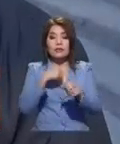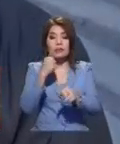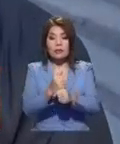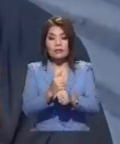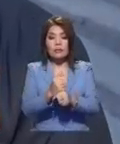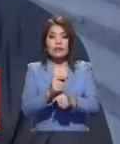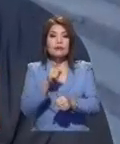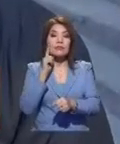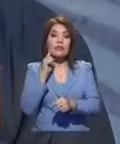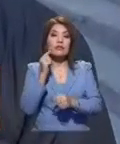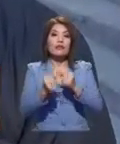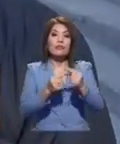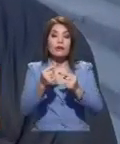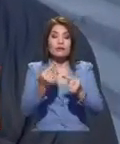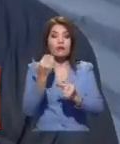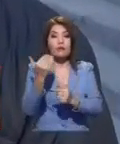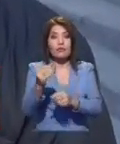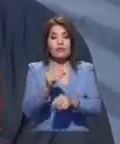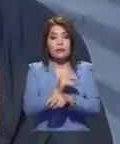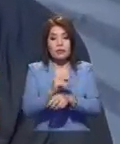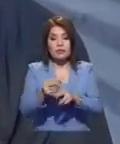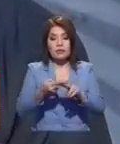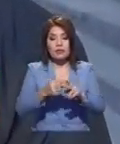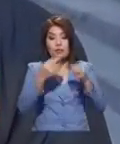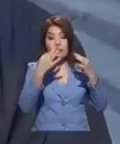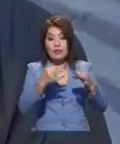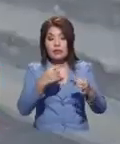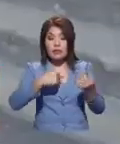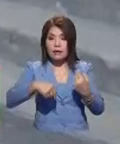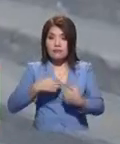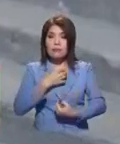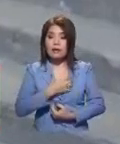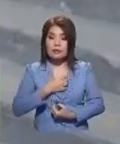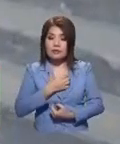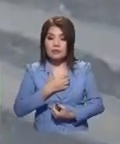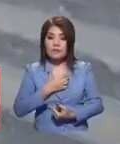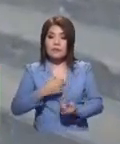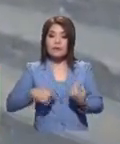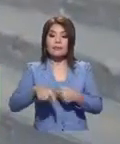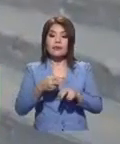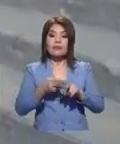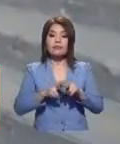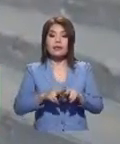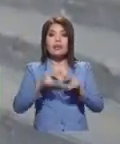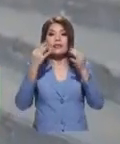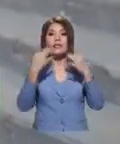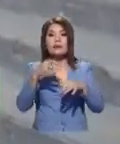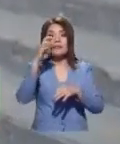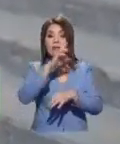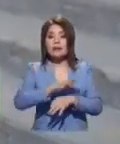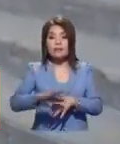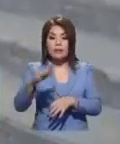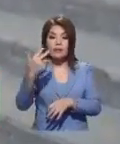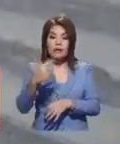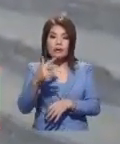жас ұрпақтың тәрбиесі. Сондықтан бұл тәуелсіздіктің біз үшін мәні өте жоғары. Өз алдымызға егеменді мемлекет біз 30